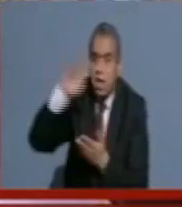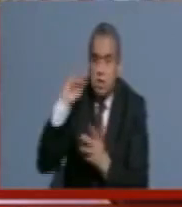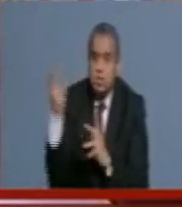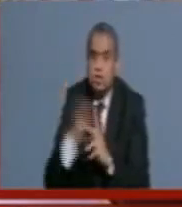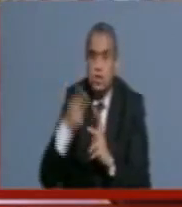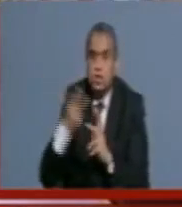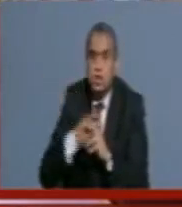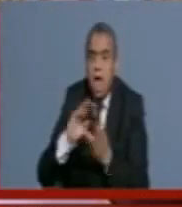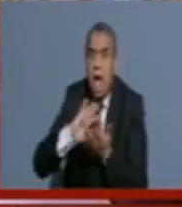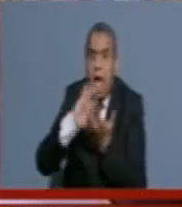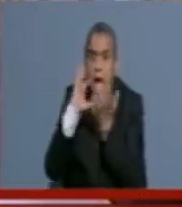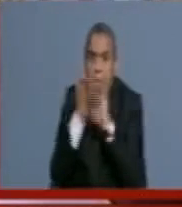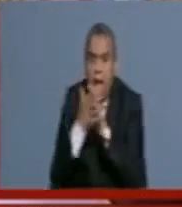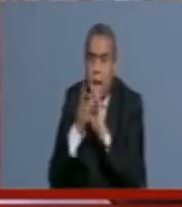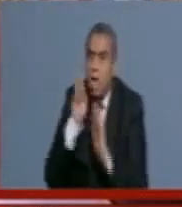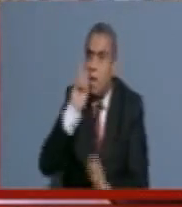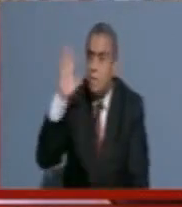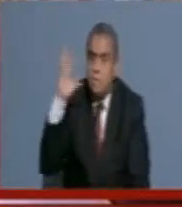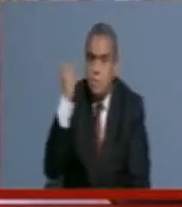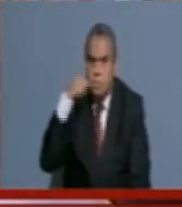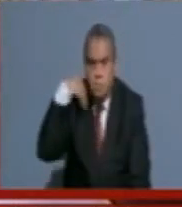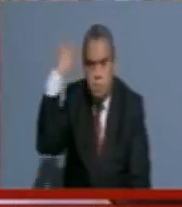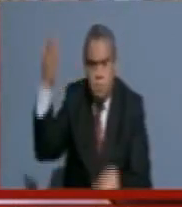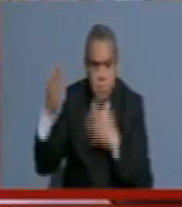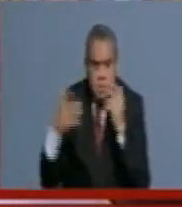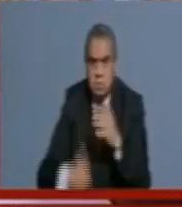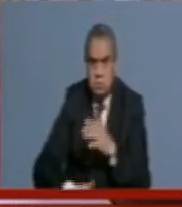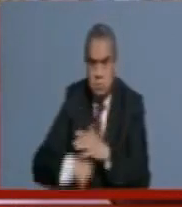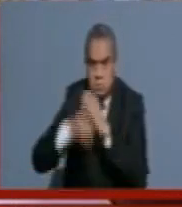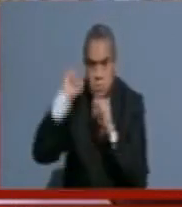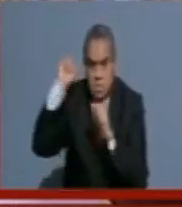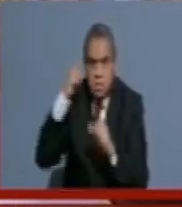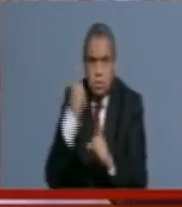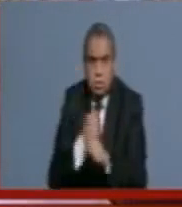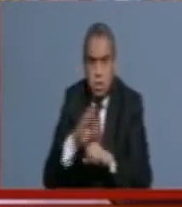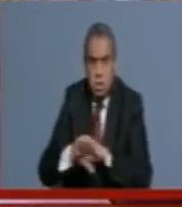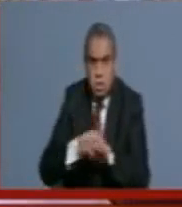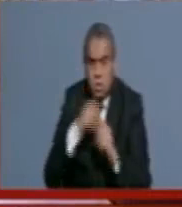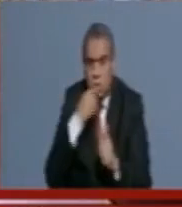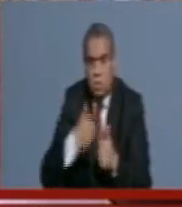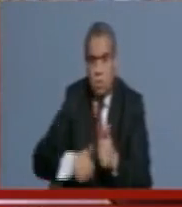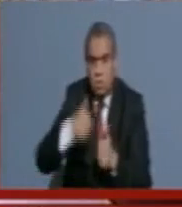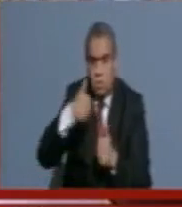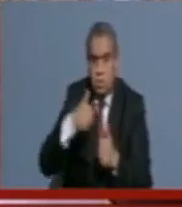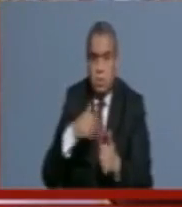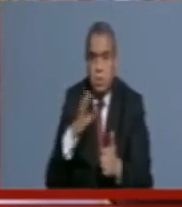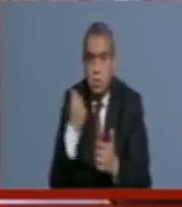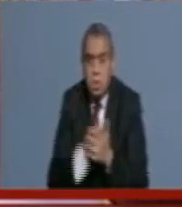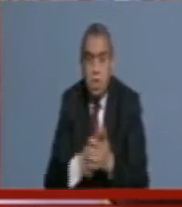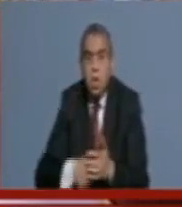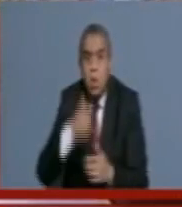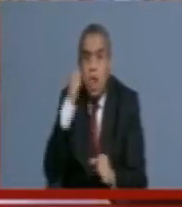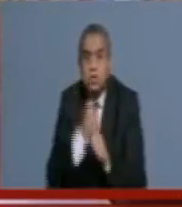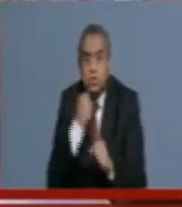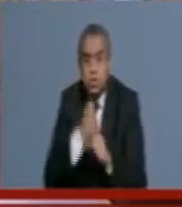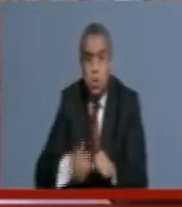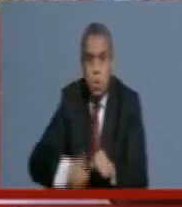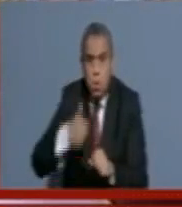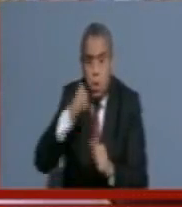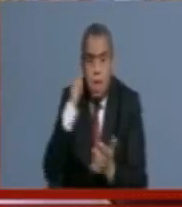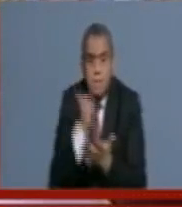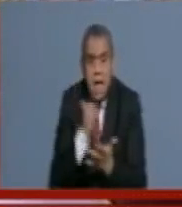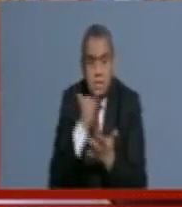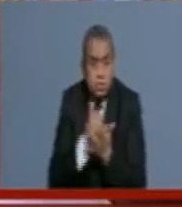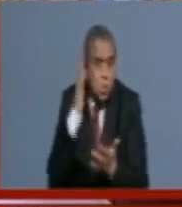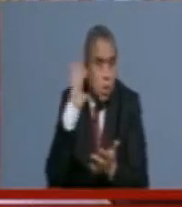للعالم، كل العناصر دي الدور الرئيسي فيها حضراتكم الإعلام. الإعلام نقل